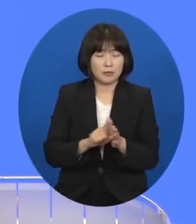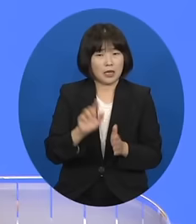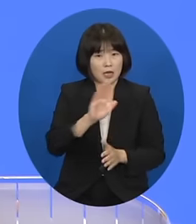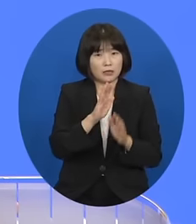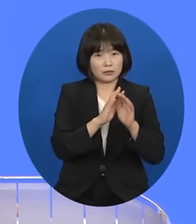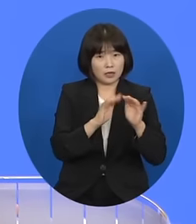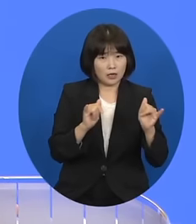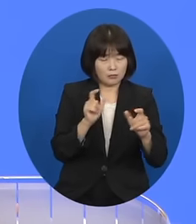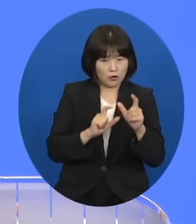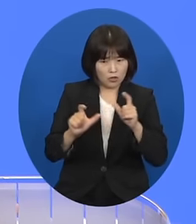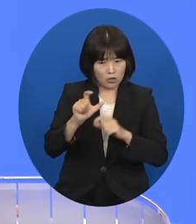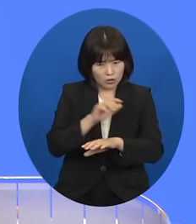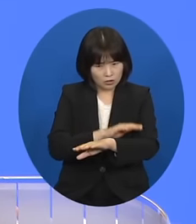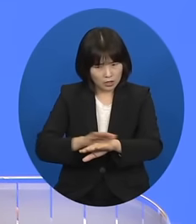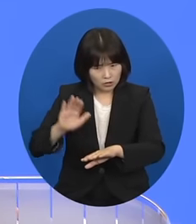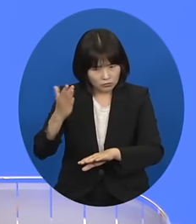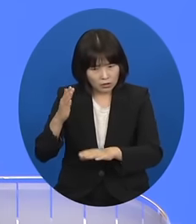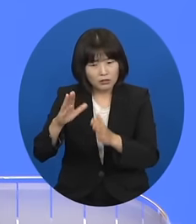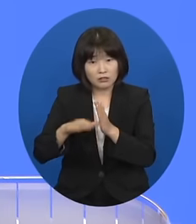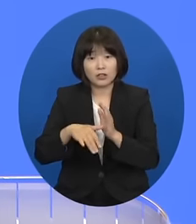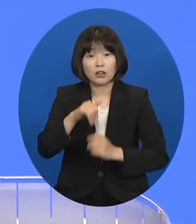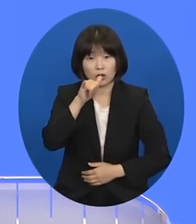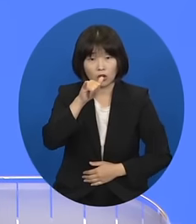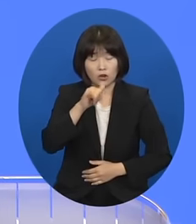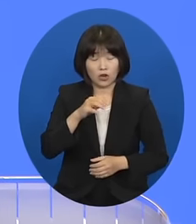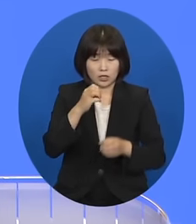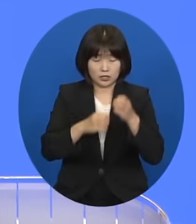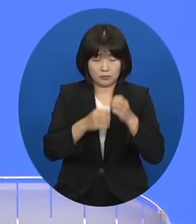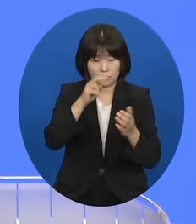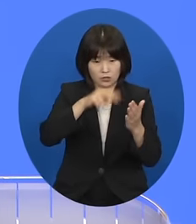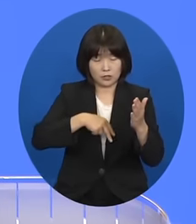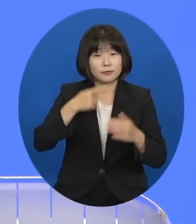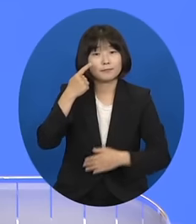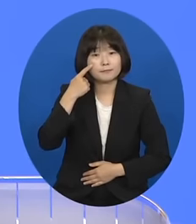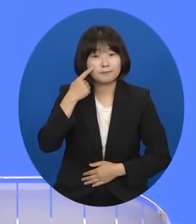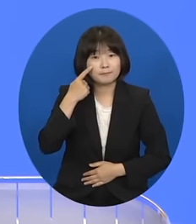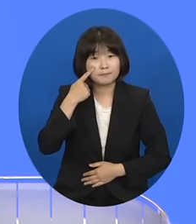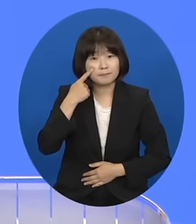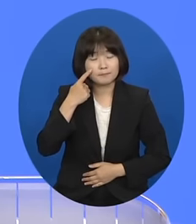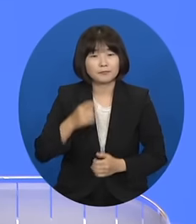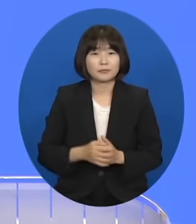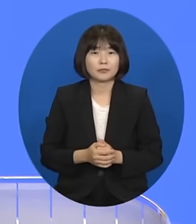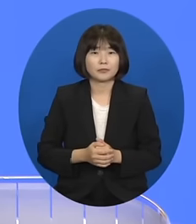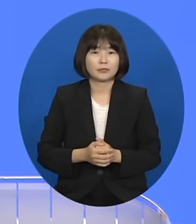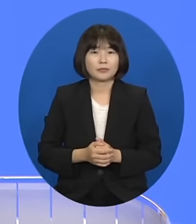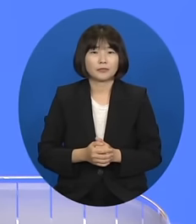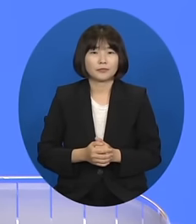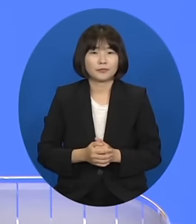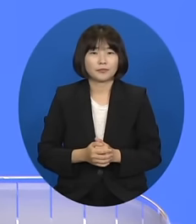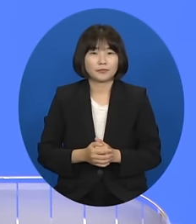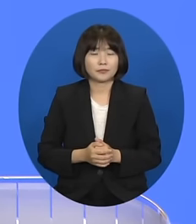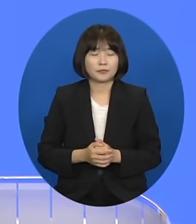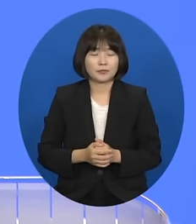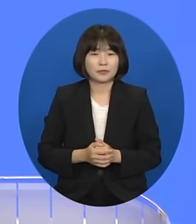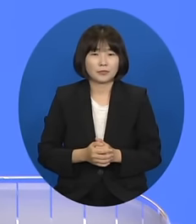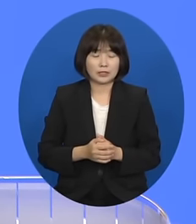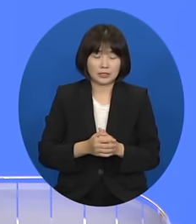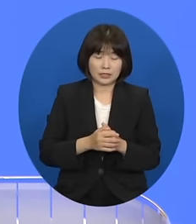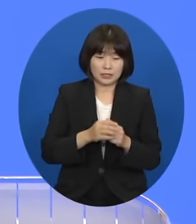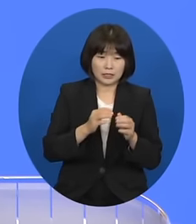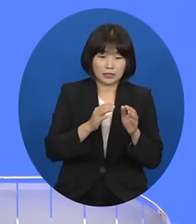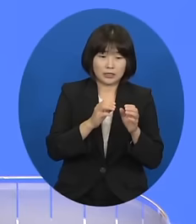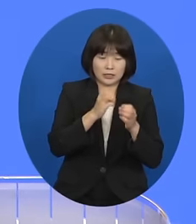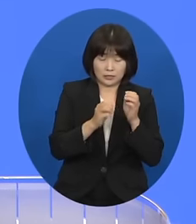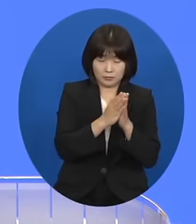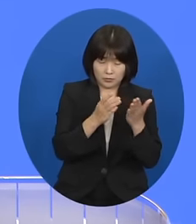잘 되는 경우가 있어요. 여러분, 시편을 읽어보세요. 시편 기자가 시험 드는 포인트가 몇 군데가 있는데 그 중에 하나가